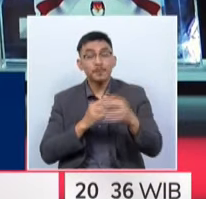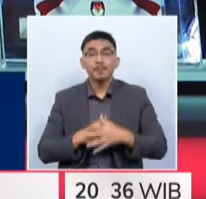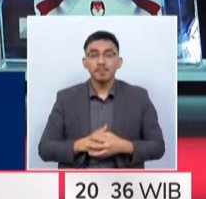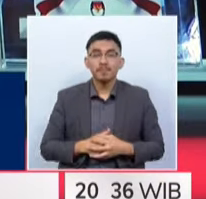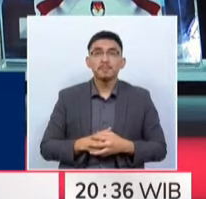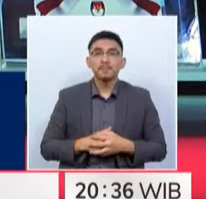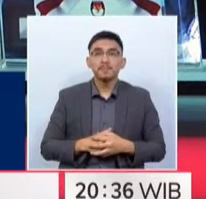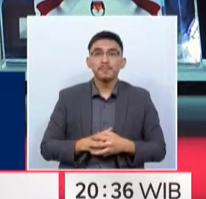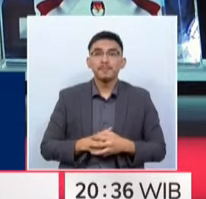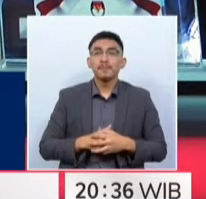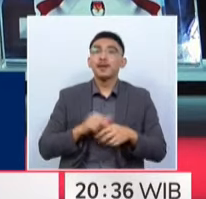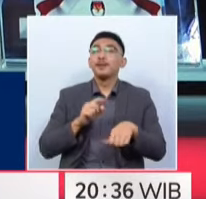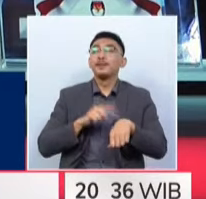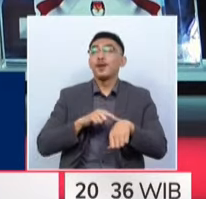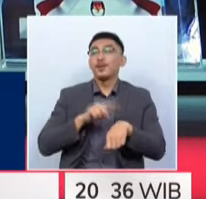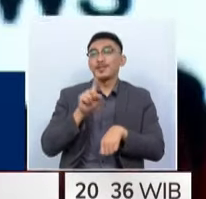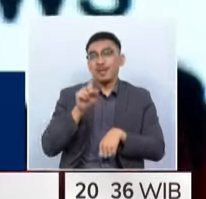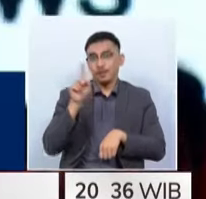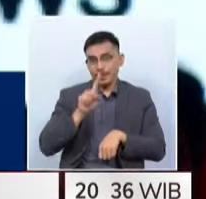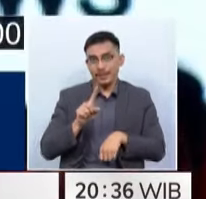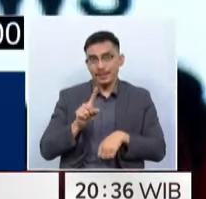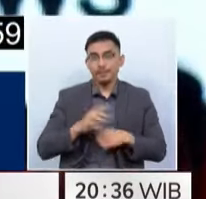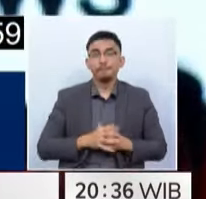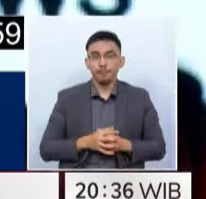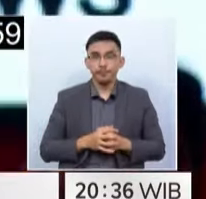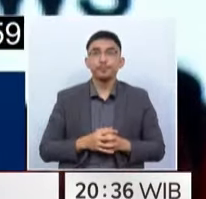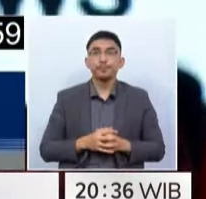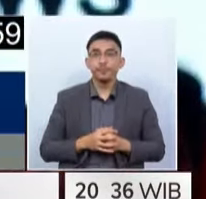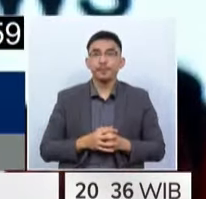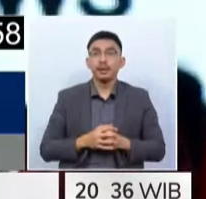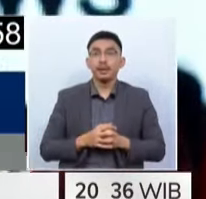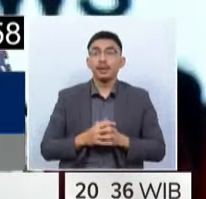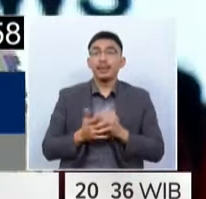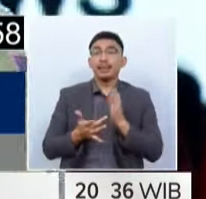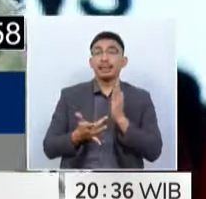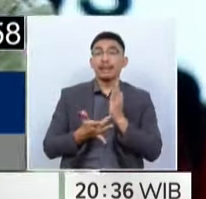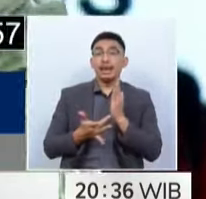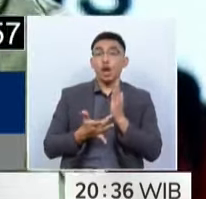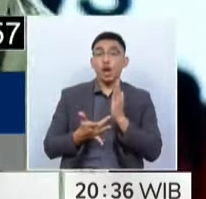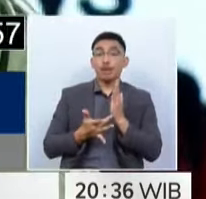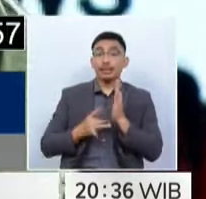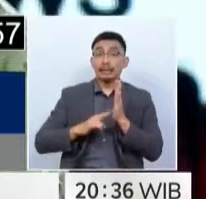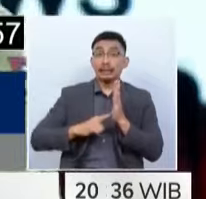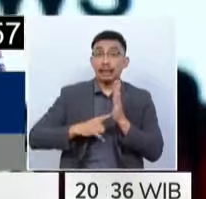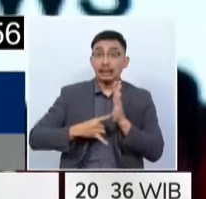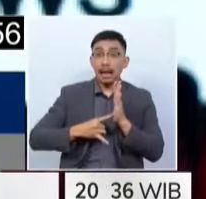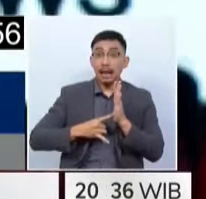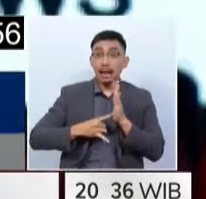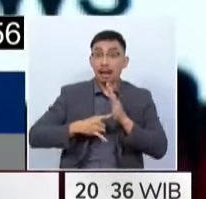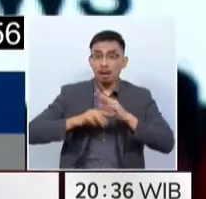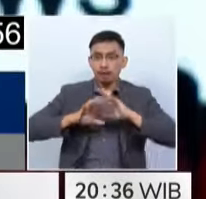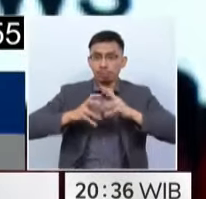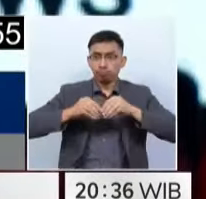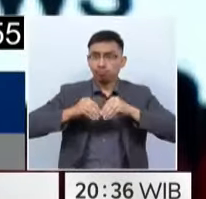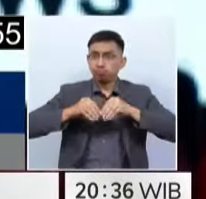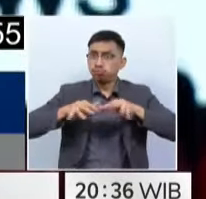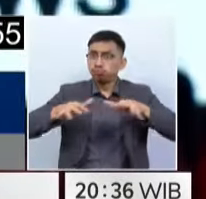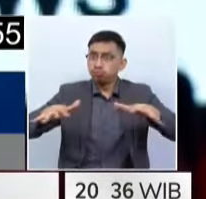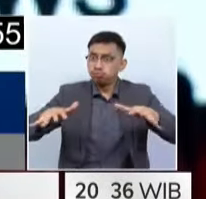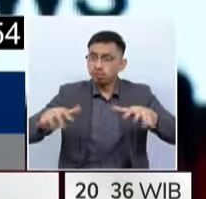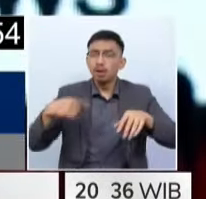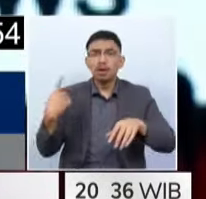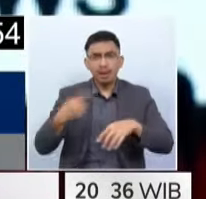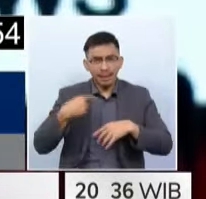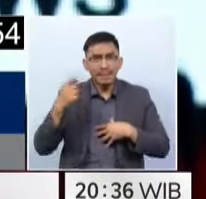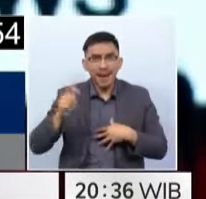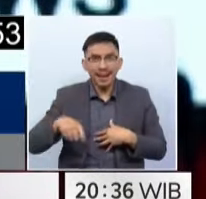anda 1 menit Pak Ganjar kami persilakan teknologi digital sudah mendunia kita semua menggunakan itu maka ada satu kata namanya